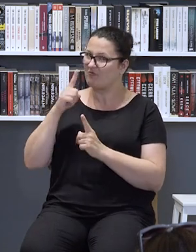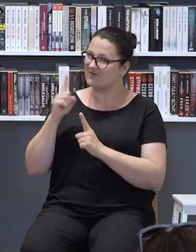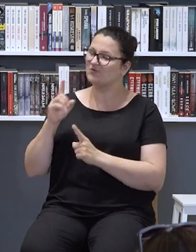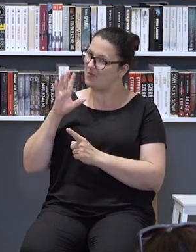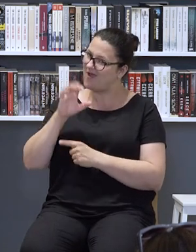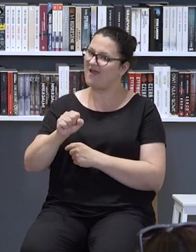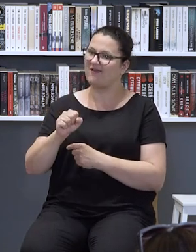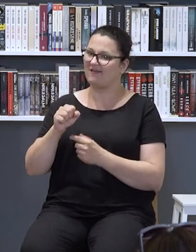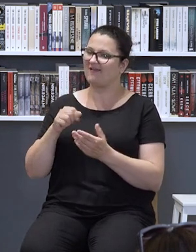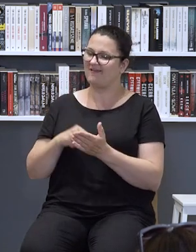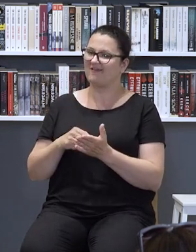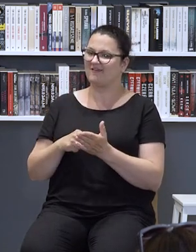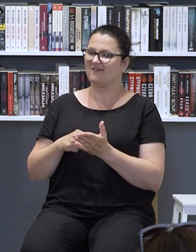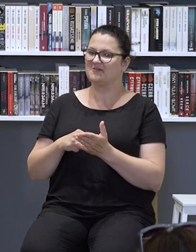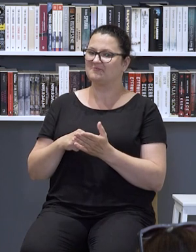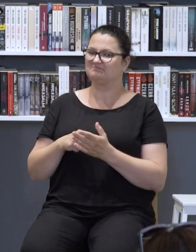zauważyła i